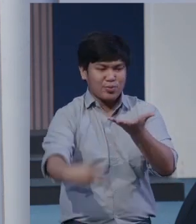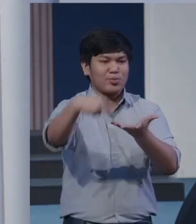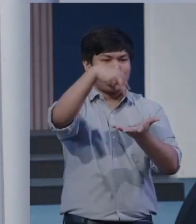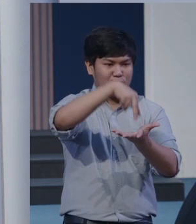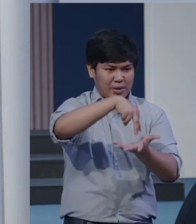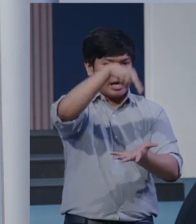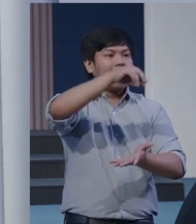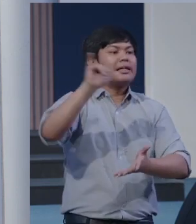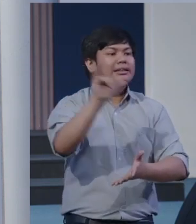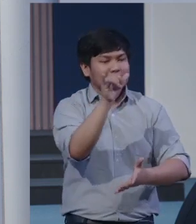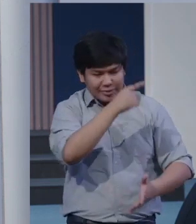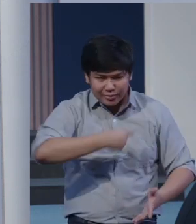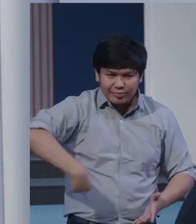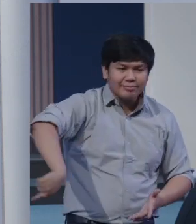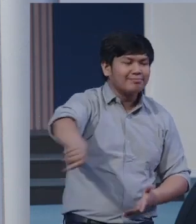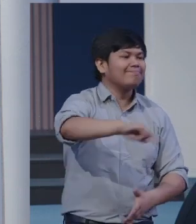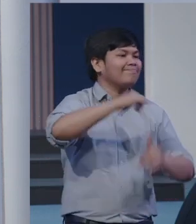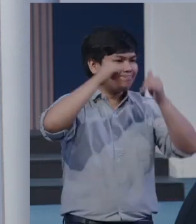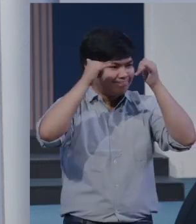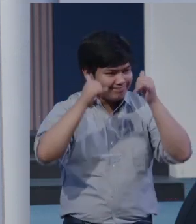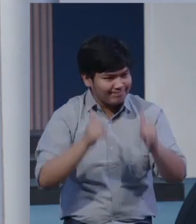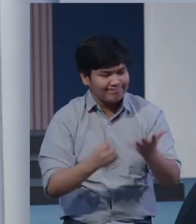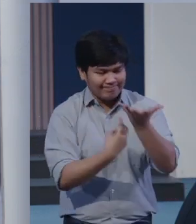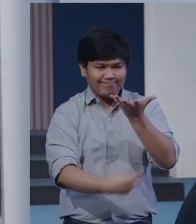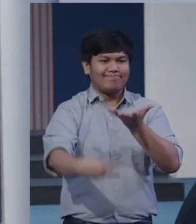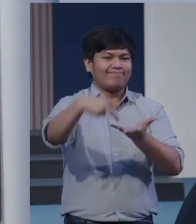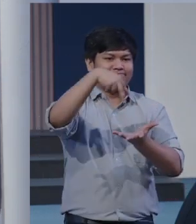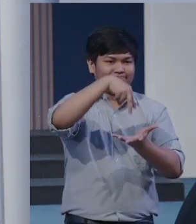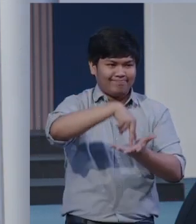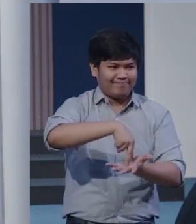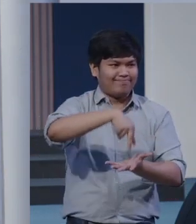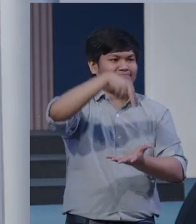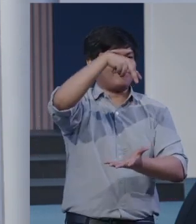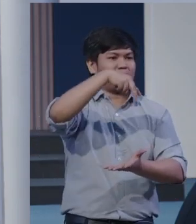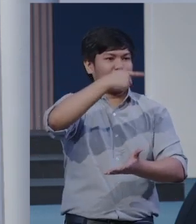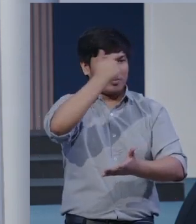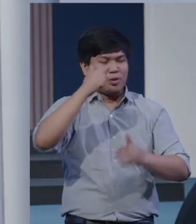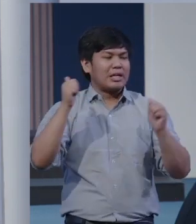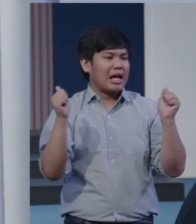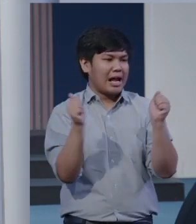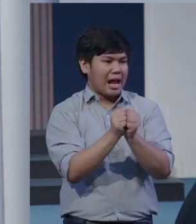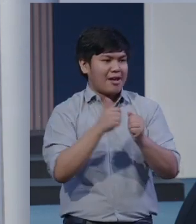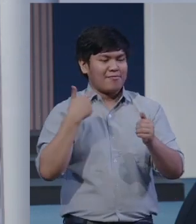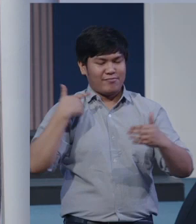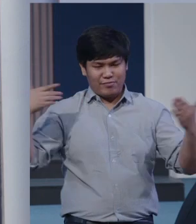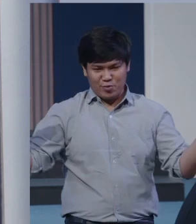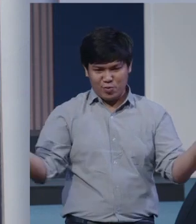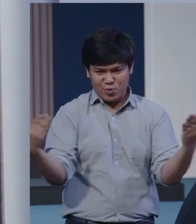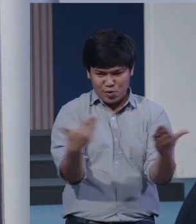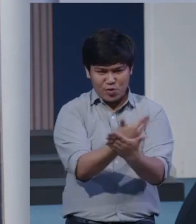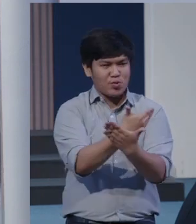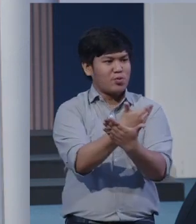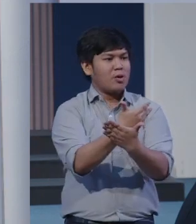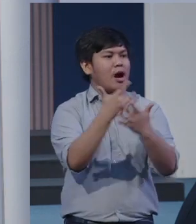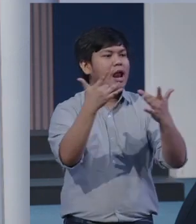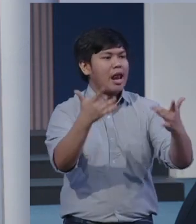Father we too might walk in newness of life binago na tayo kailangan tayong lumakad